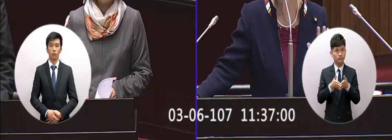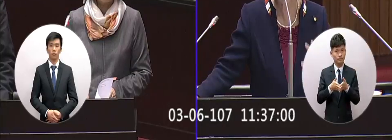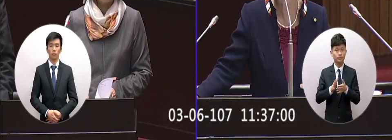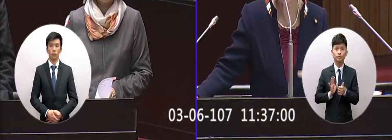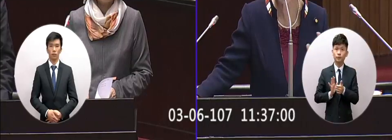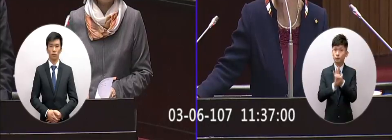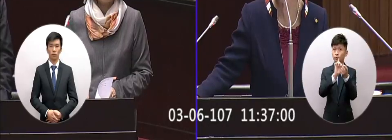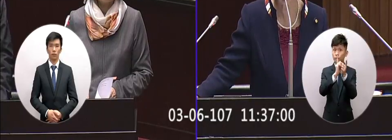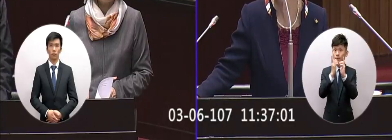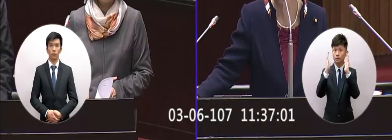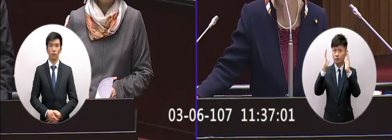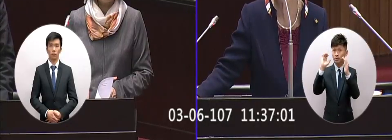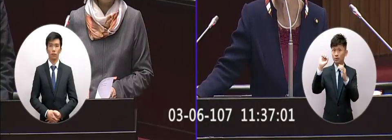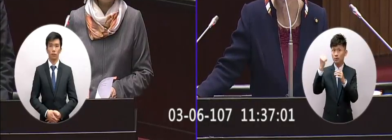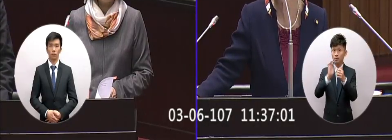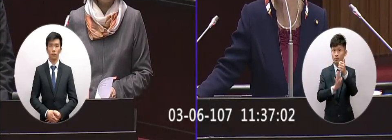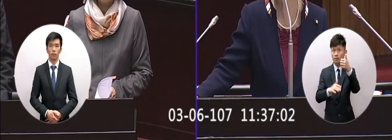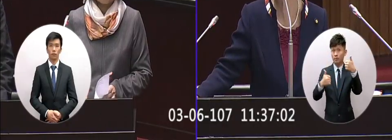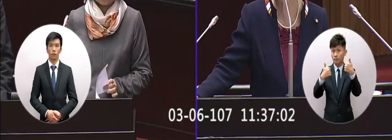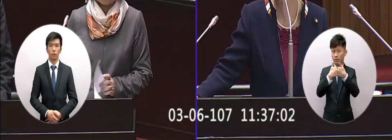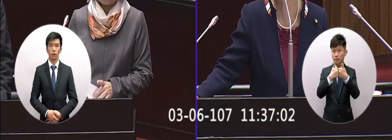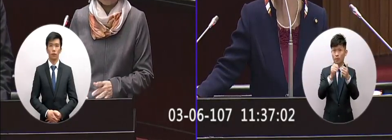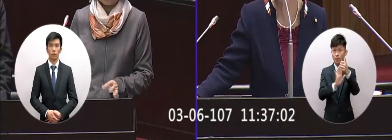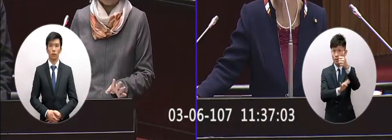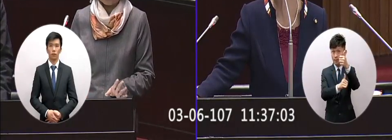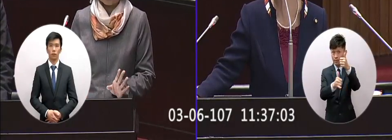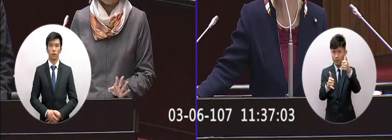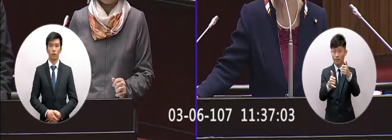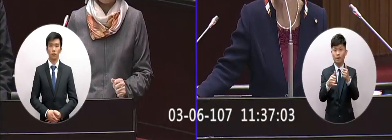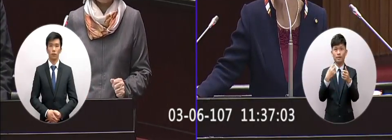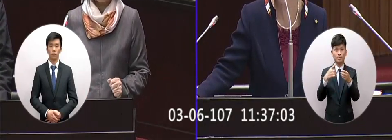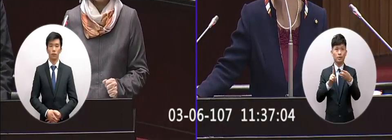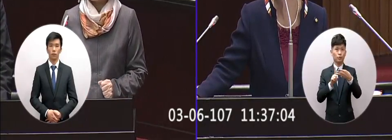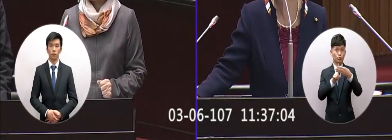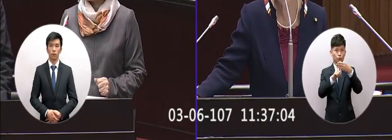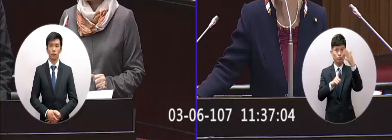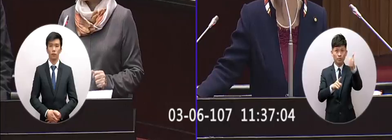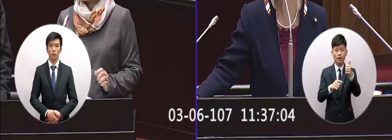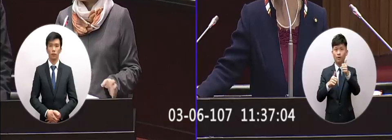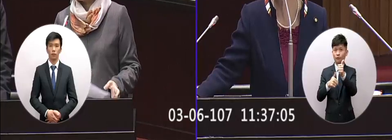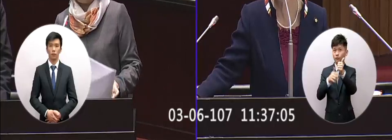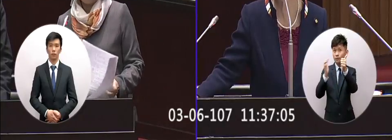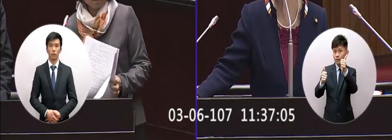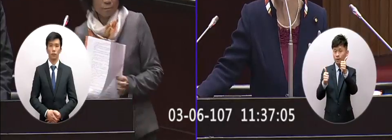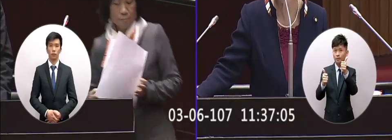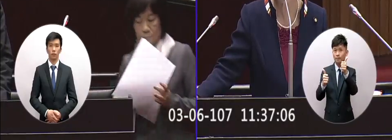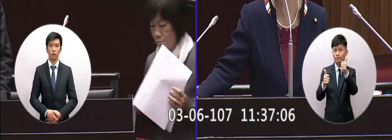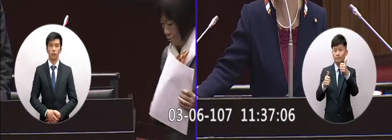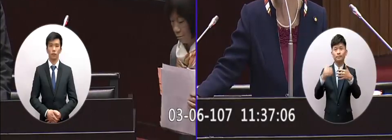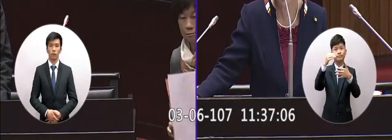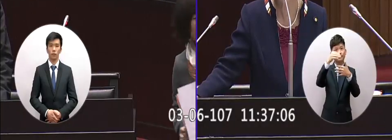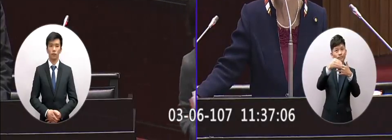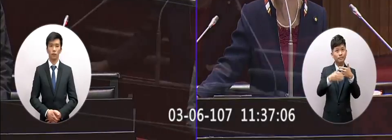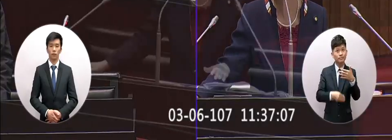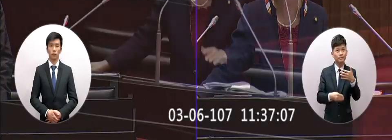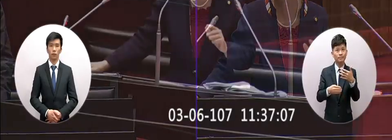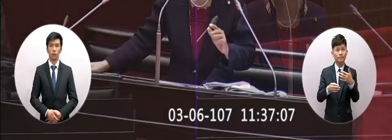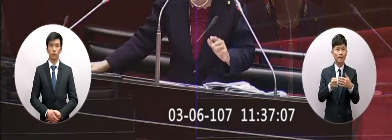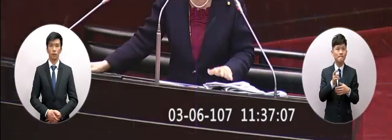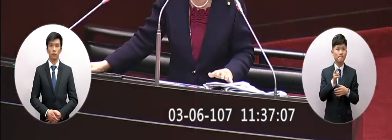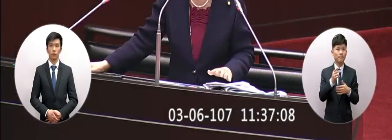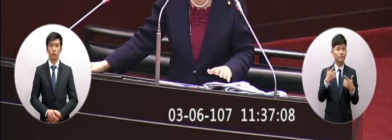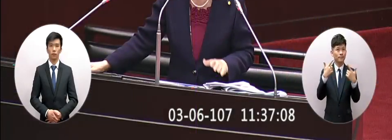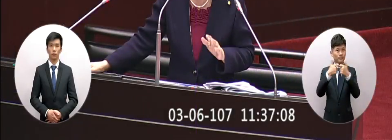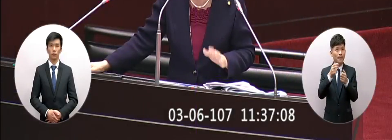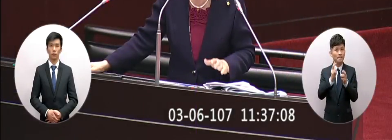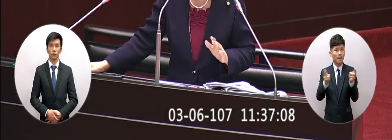进转这个转型正义的委员会的委员以及他的主任委员、副主任委员，他到底是由什么样的人来担任，怎么